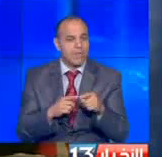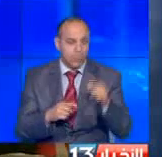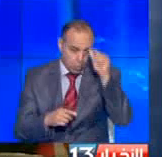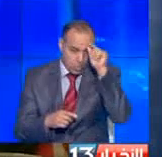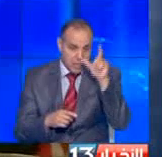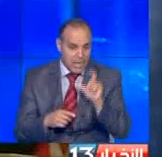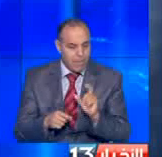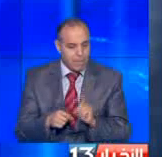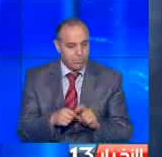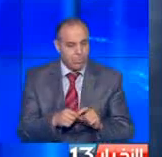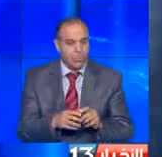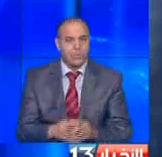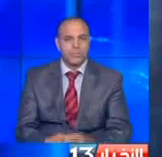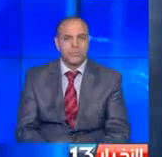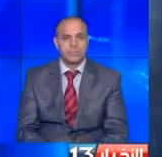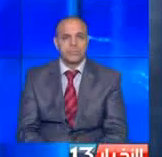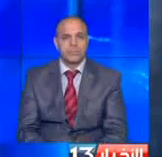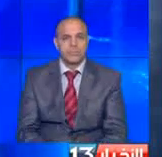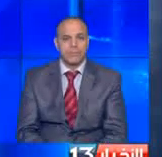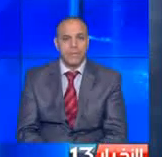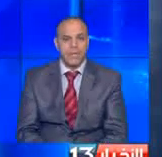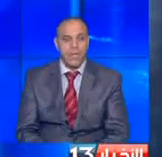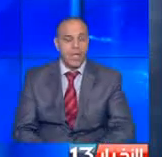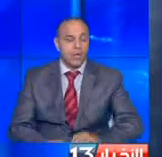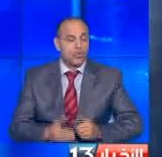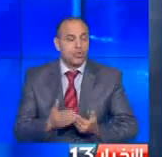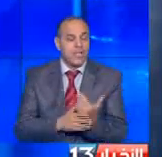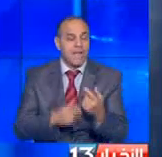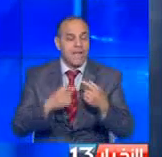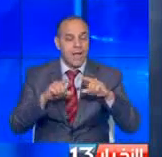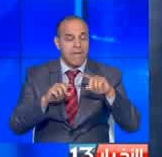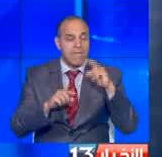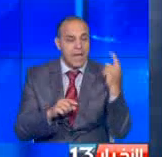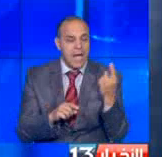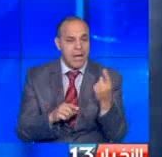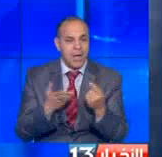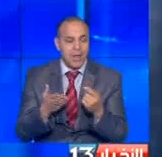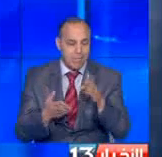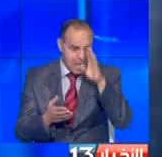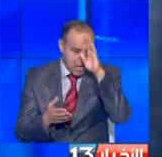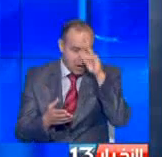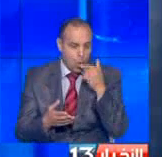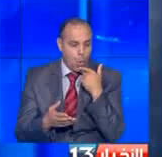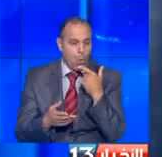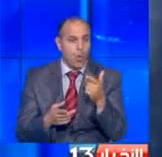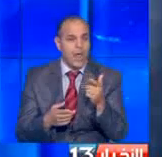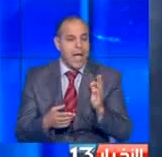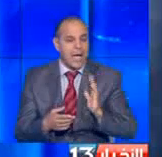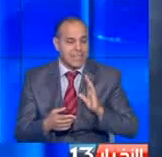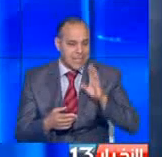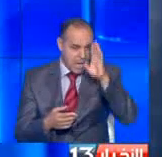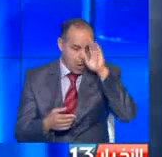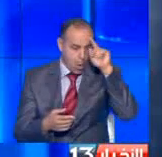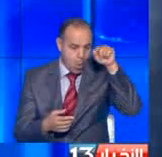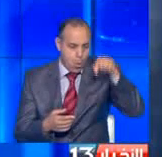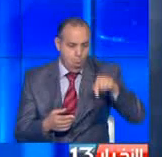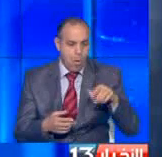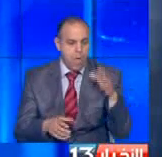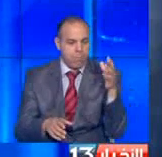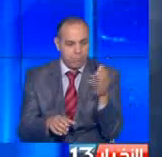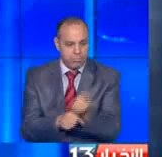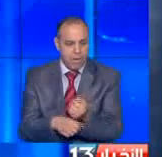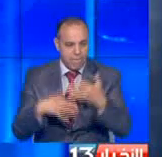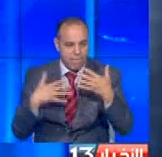الجمهوريه جديد اخبار العالم نستهل مو من العراق حيث اعلن الجيش العراقي اليوم نجاح